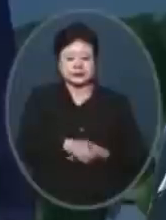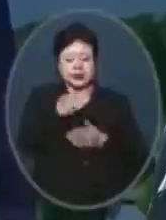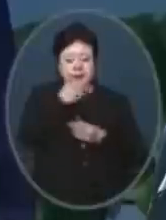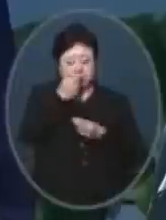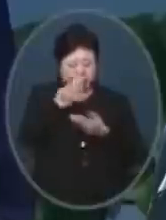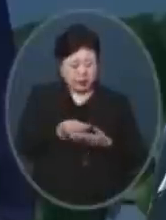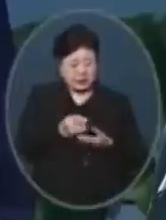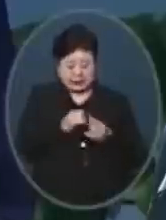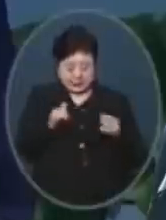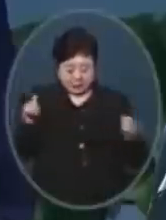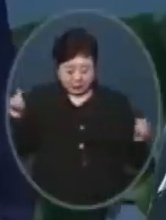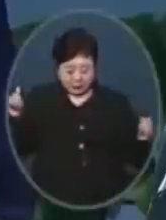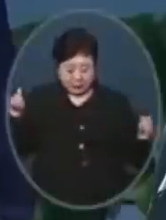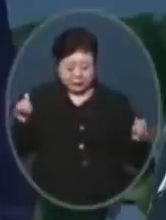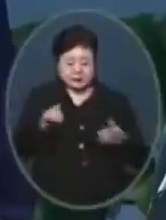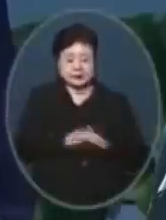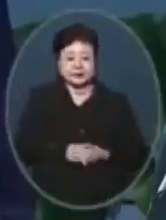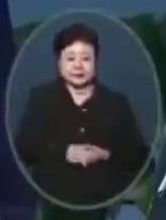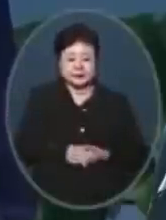사람이요.